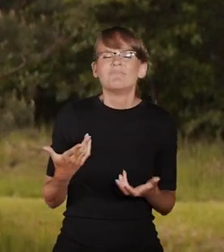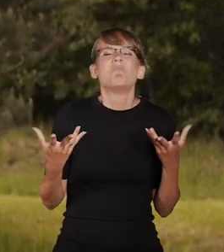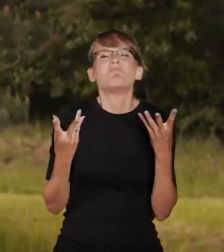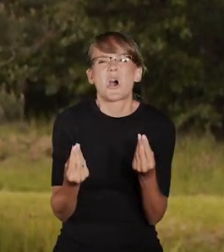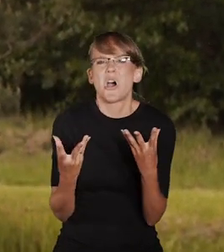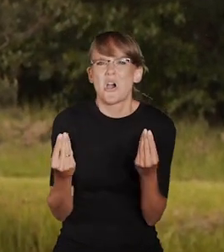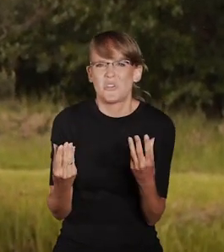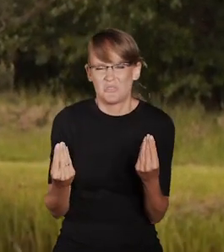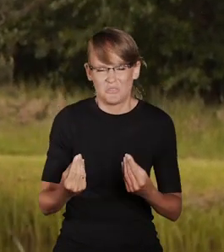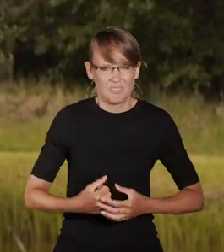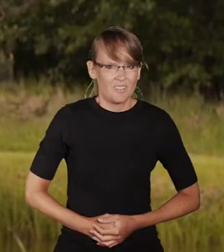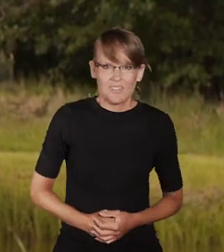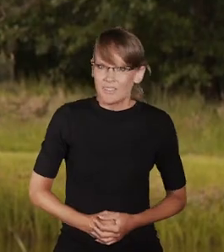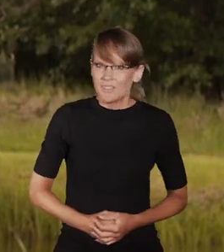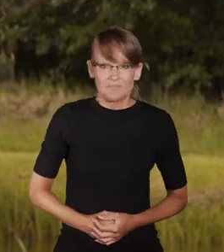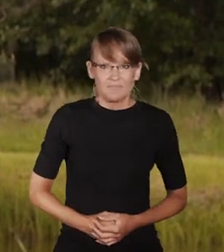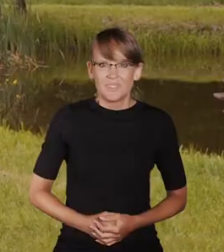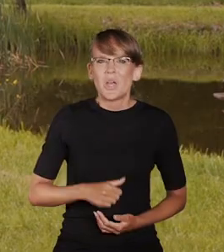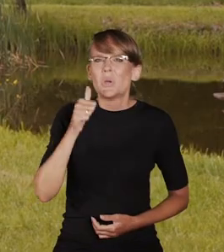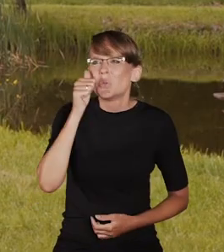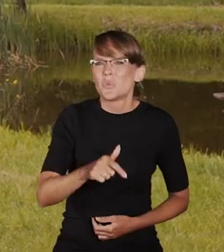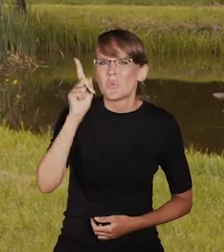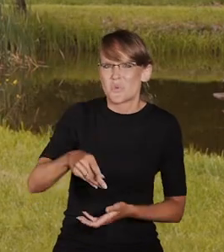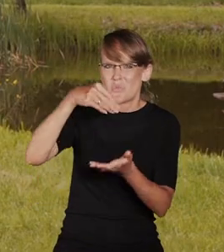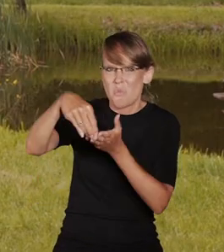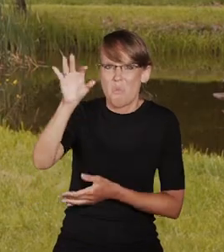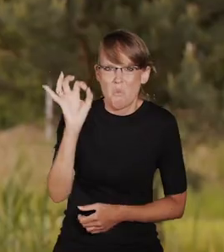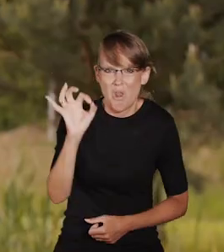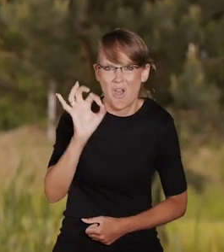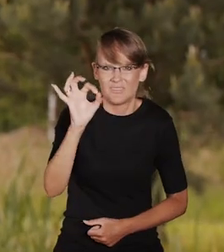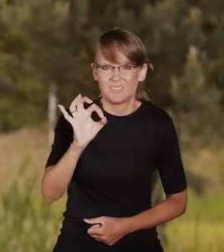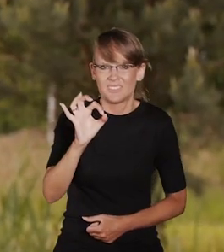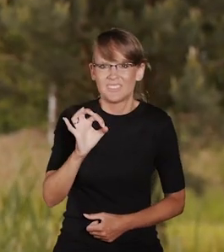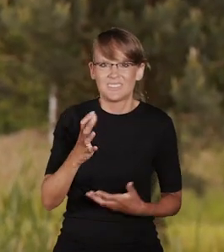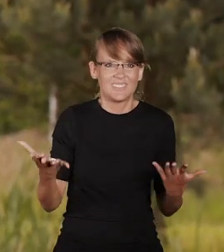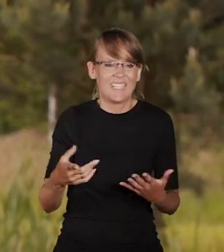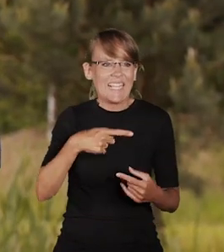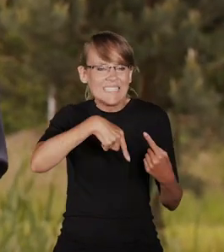Miłość. Jezu. Ja nigdy sobie tego nie daruję. Co pan robi?